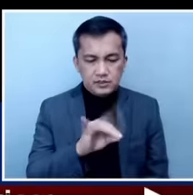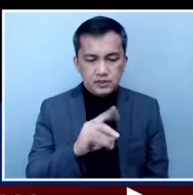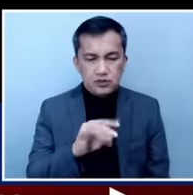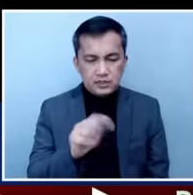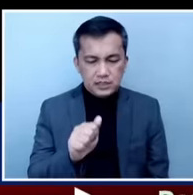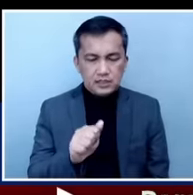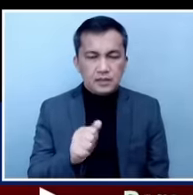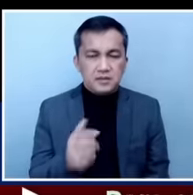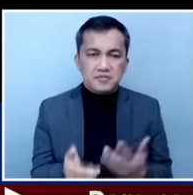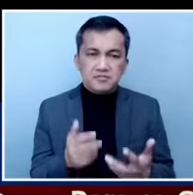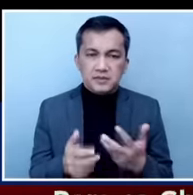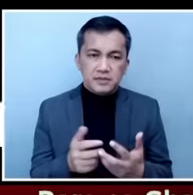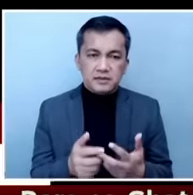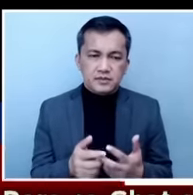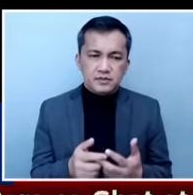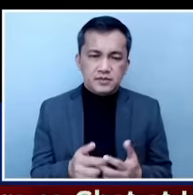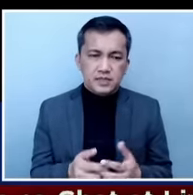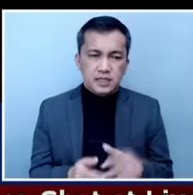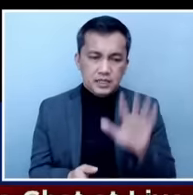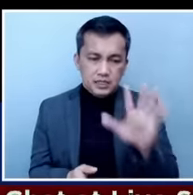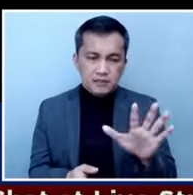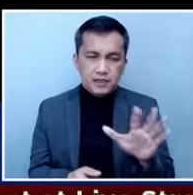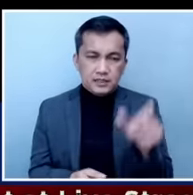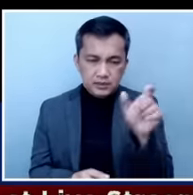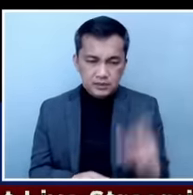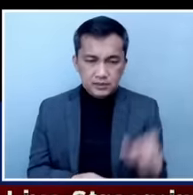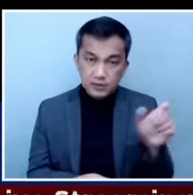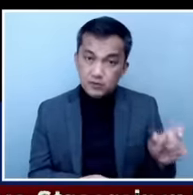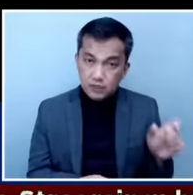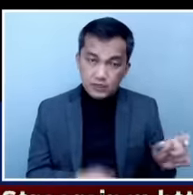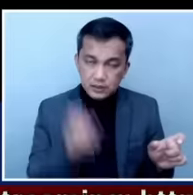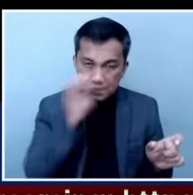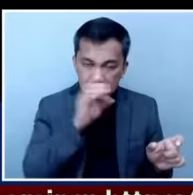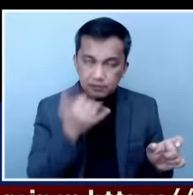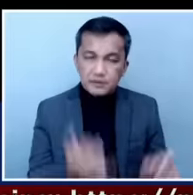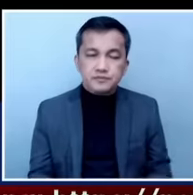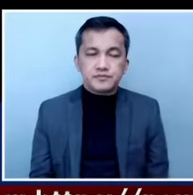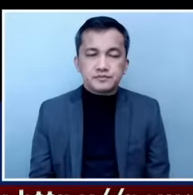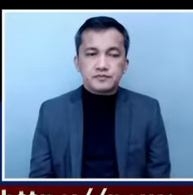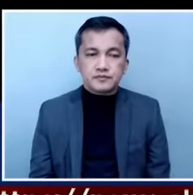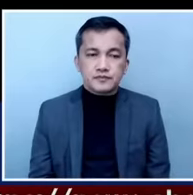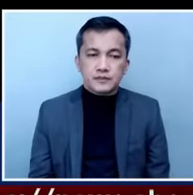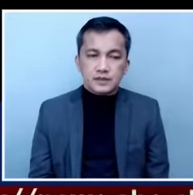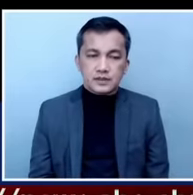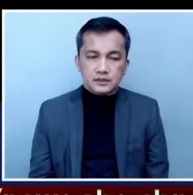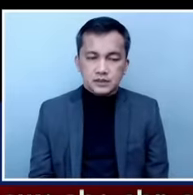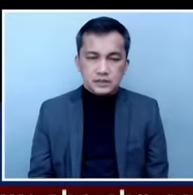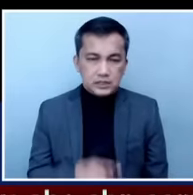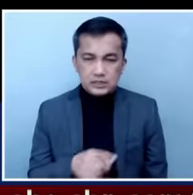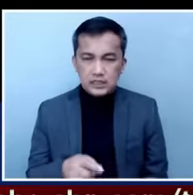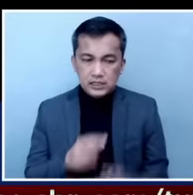hindi bababa sa 5 individual ang pinaghahanap pa sa ngayon. Itinigil muna ng mga responder mula sa